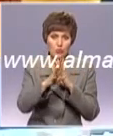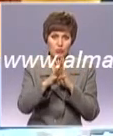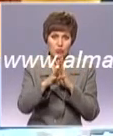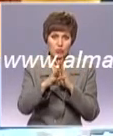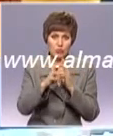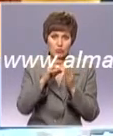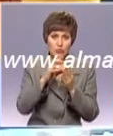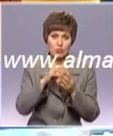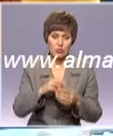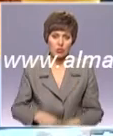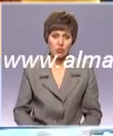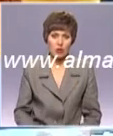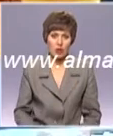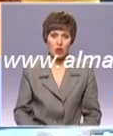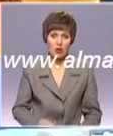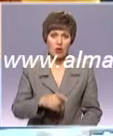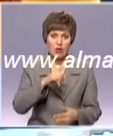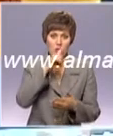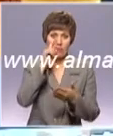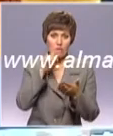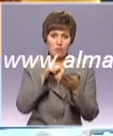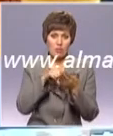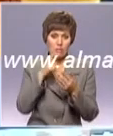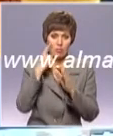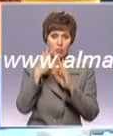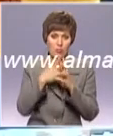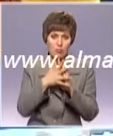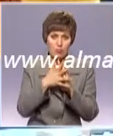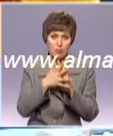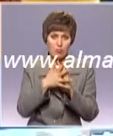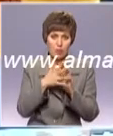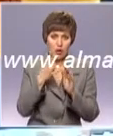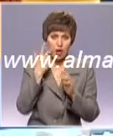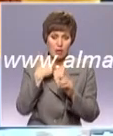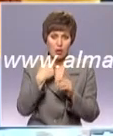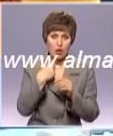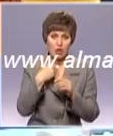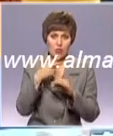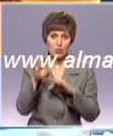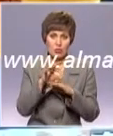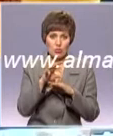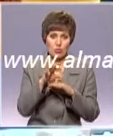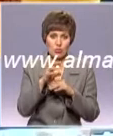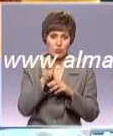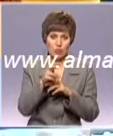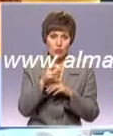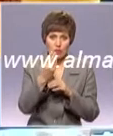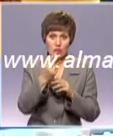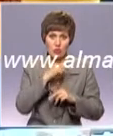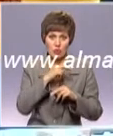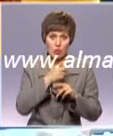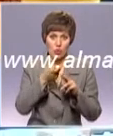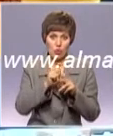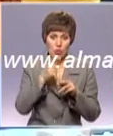Я вопрос понял. Я хотел... И еще вопрос у меня. Когда моя супруга приходит, там вообще ваши сотрудники очень грубые,